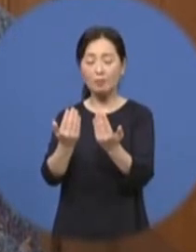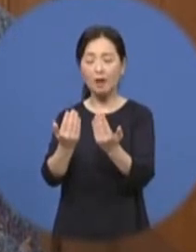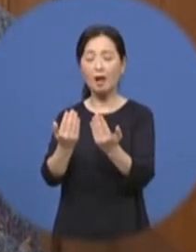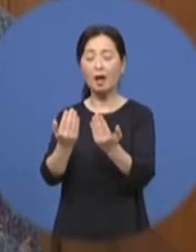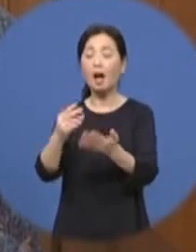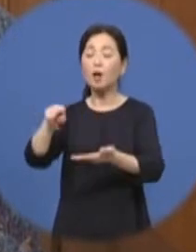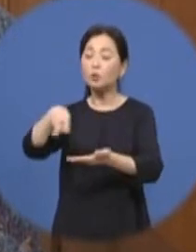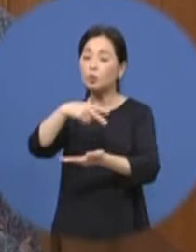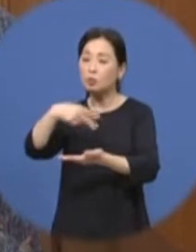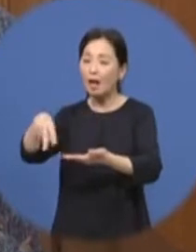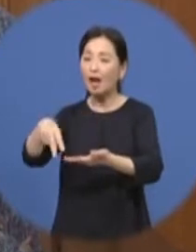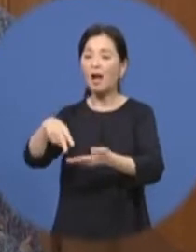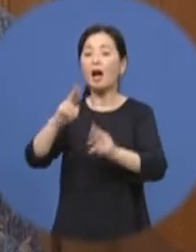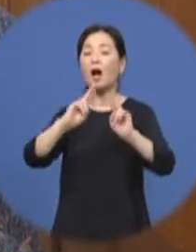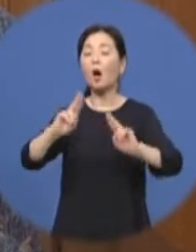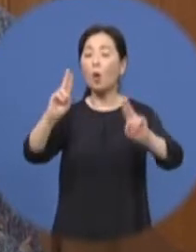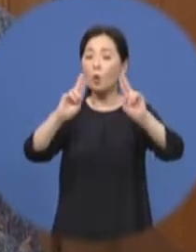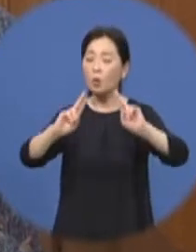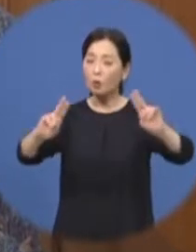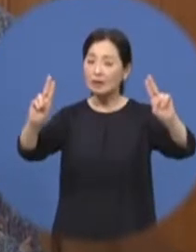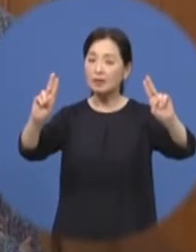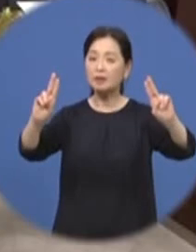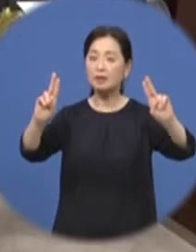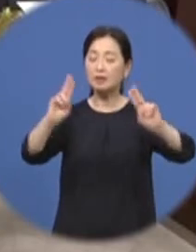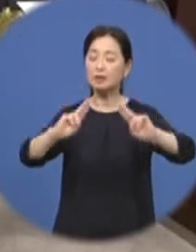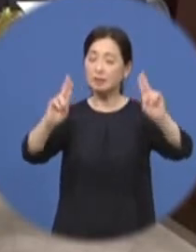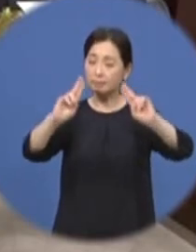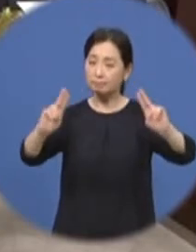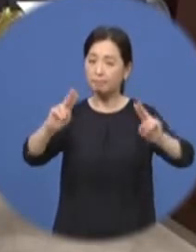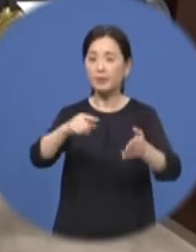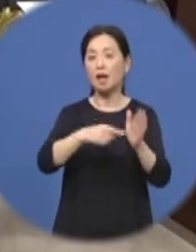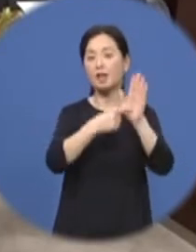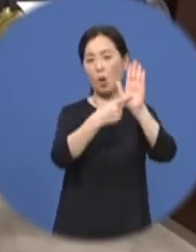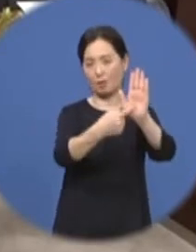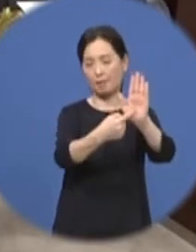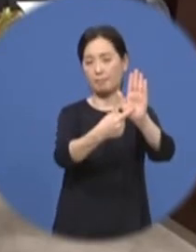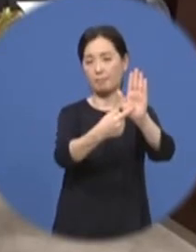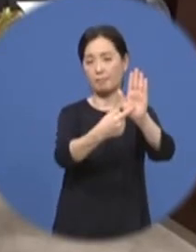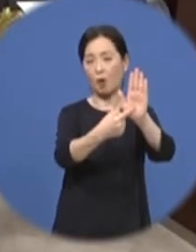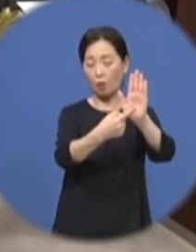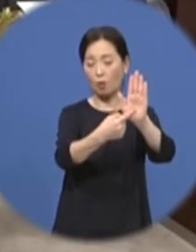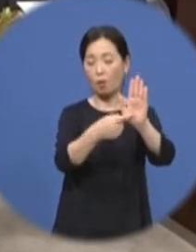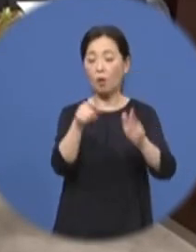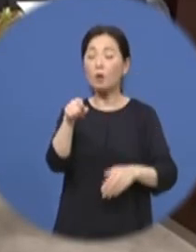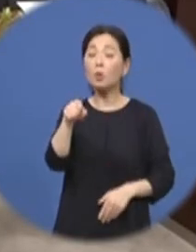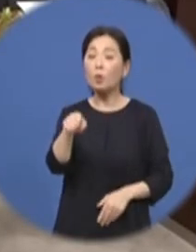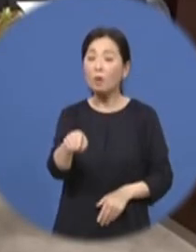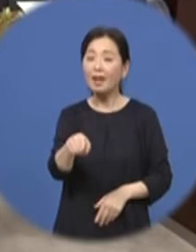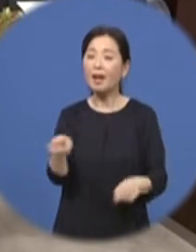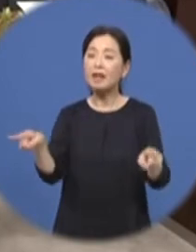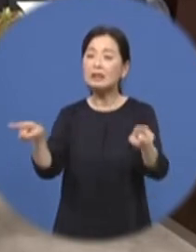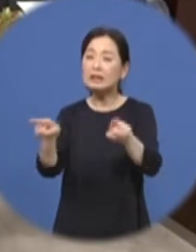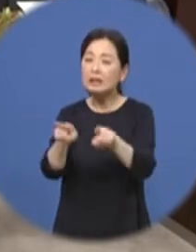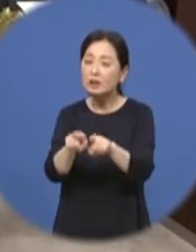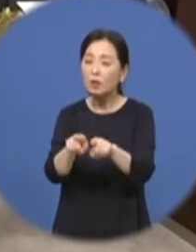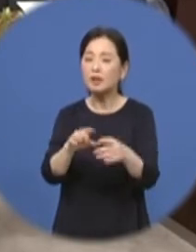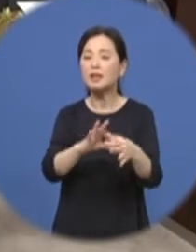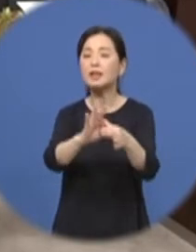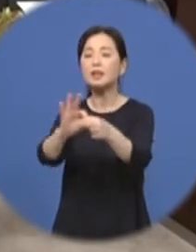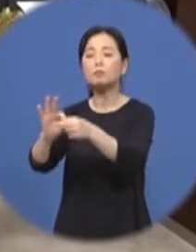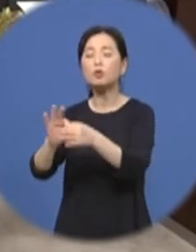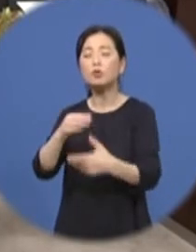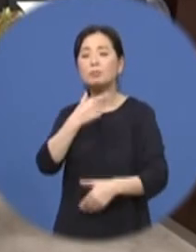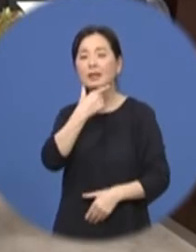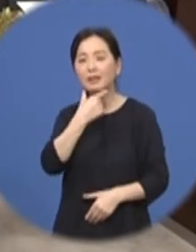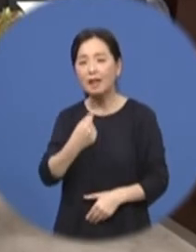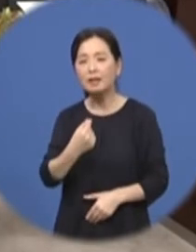りと表現と、そういったもので一緒にここで結びたい、つながろう、っていう